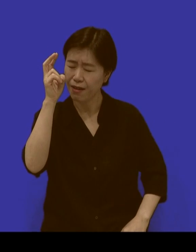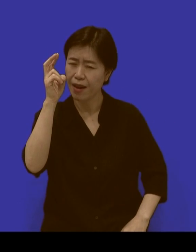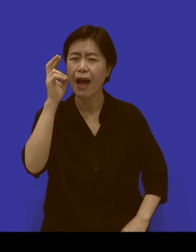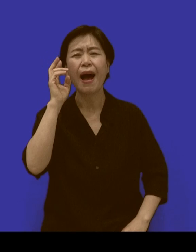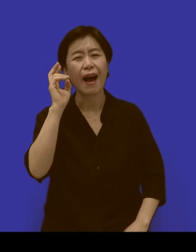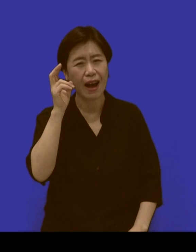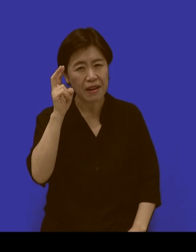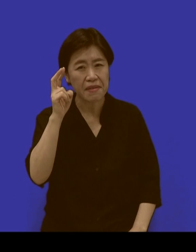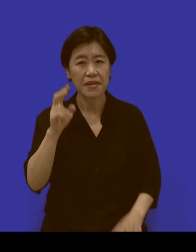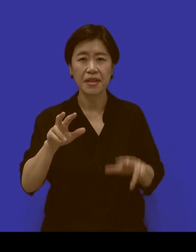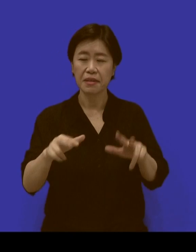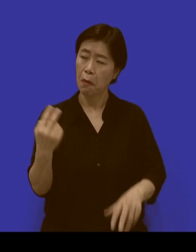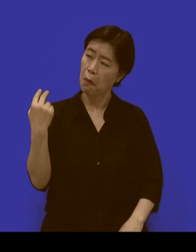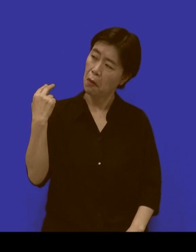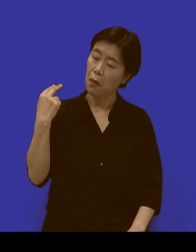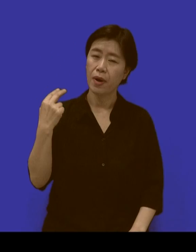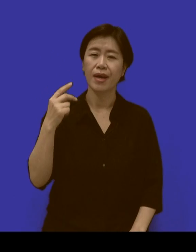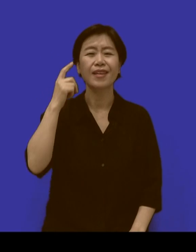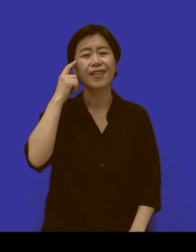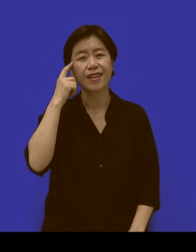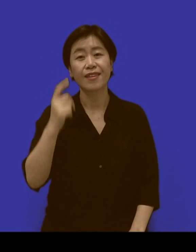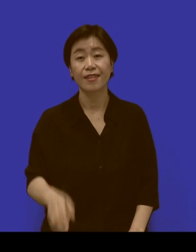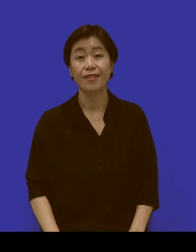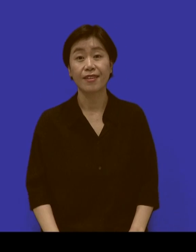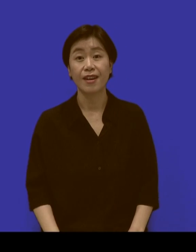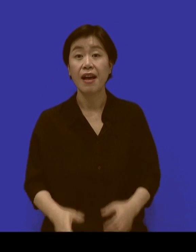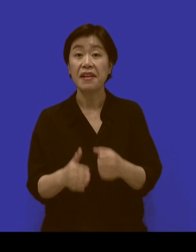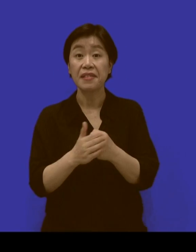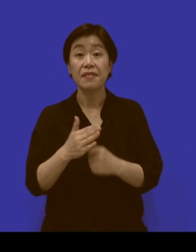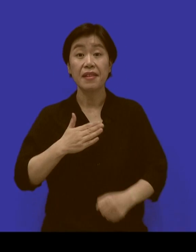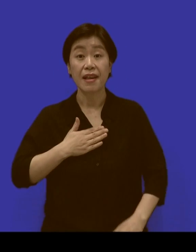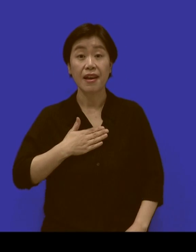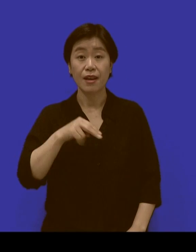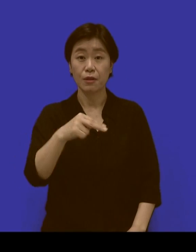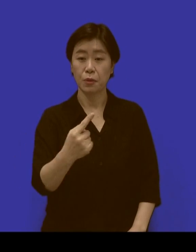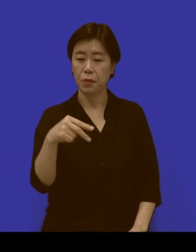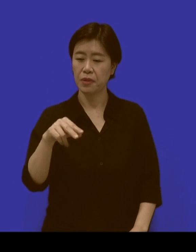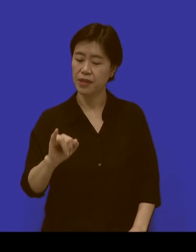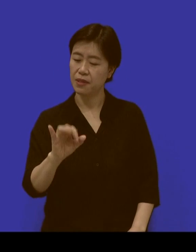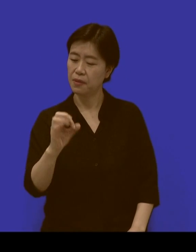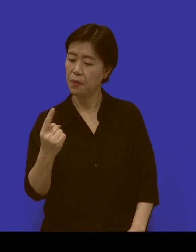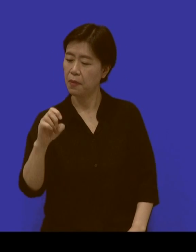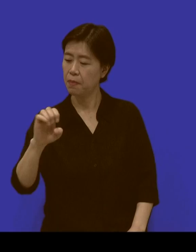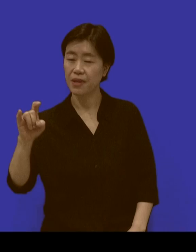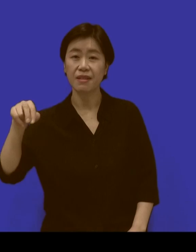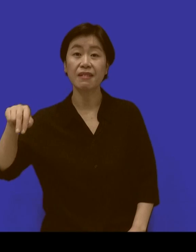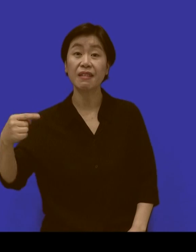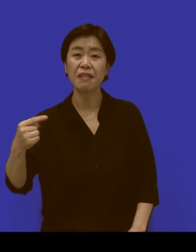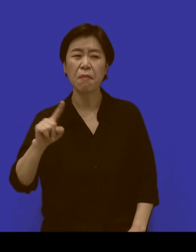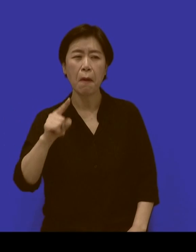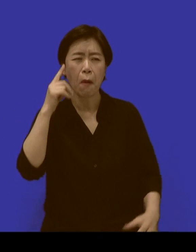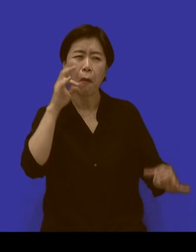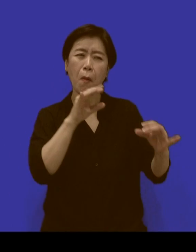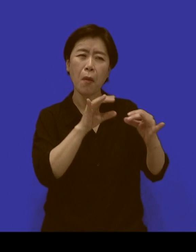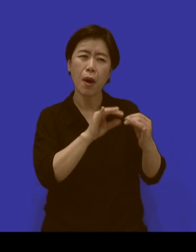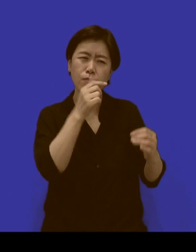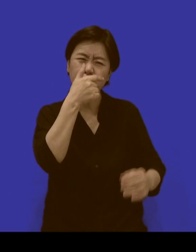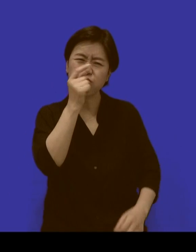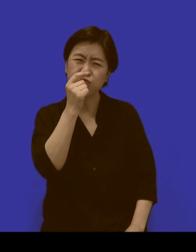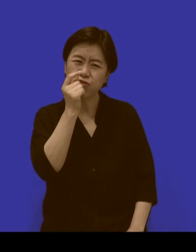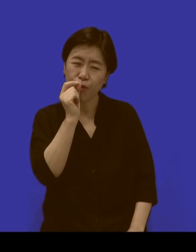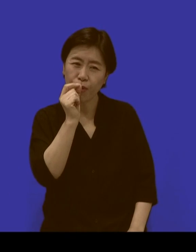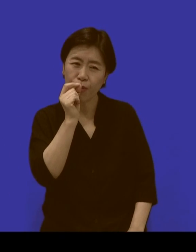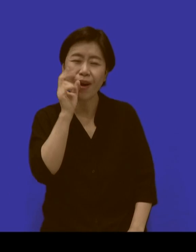그런 공감 결핍 장애 한마디로 소시오패스의 그런 특징들이 보이지 않았나 어린 시절에. 아, 그 정도 갖고 뭘